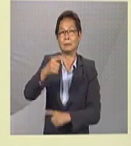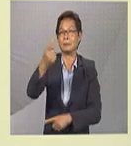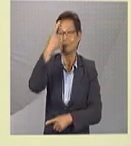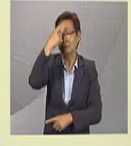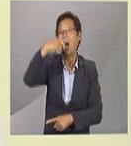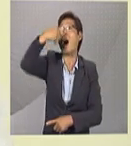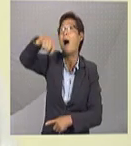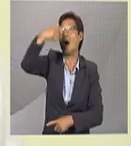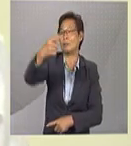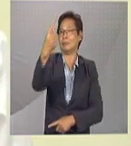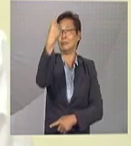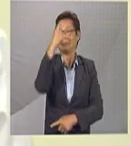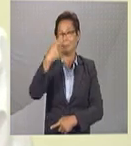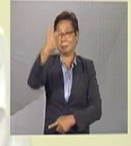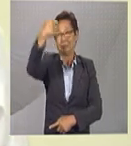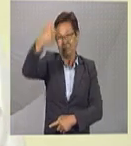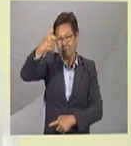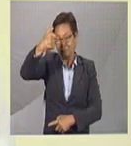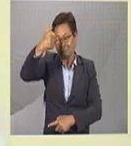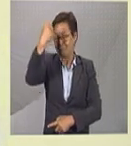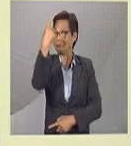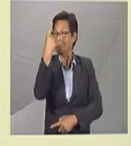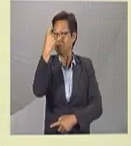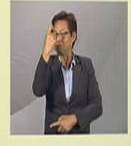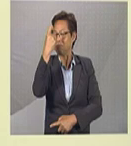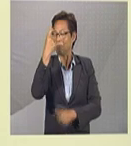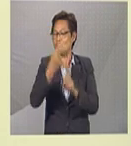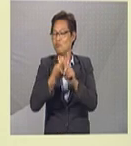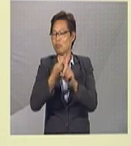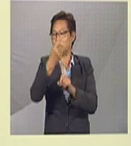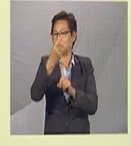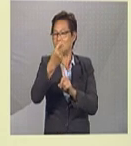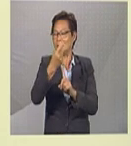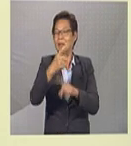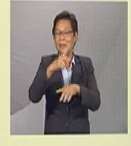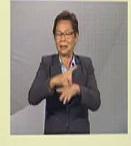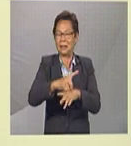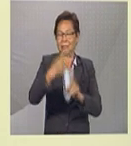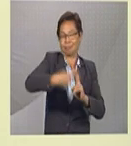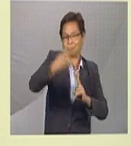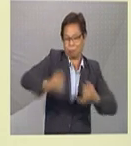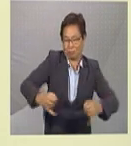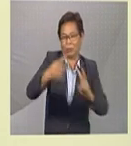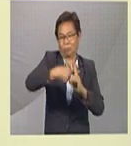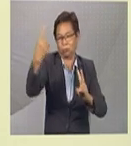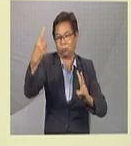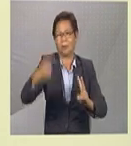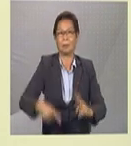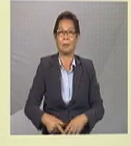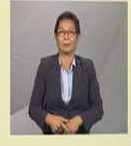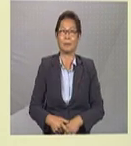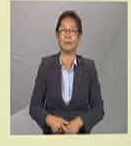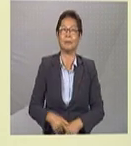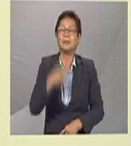head thermometer ni, iaitu untuk mengesan suhu di setiap sekatan jalan raya. Dan pihak NADMA telah